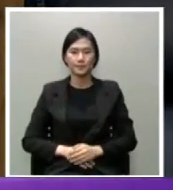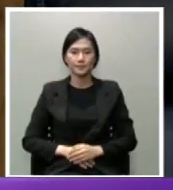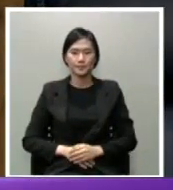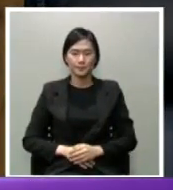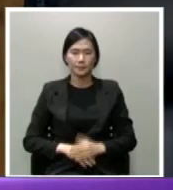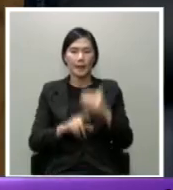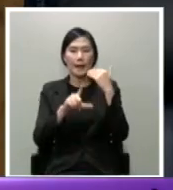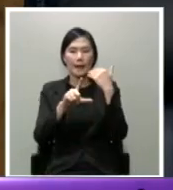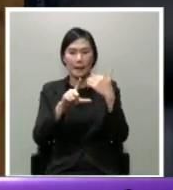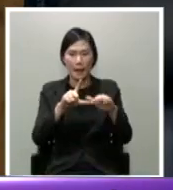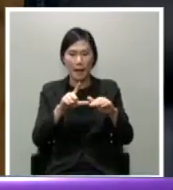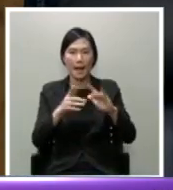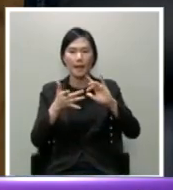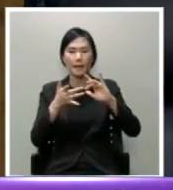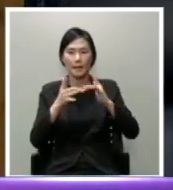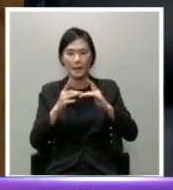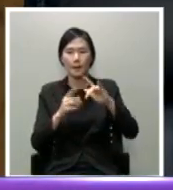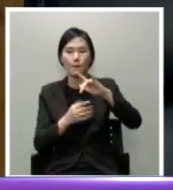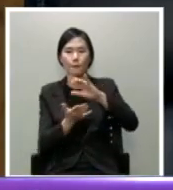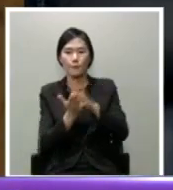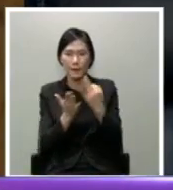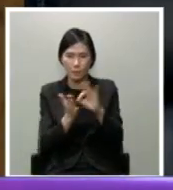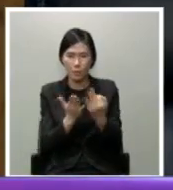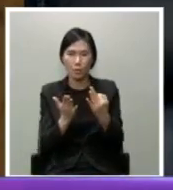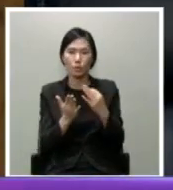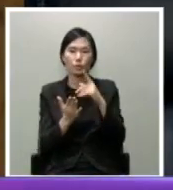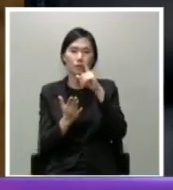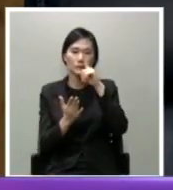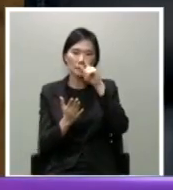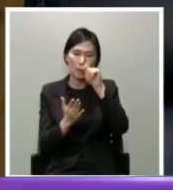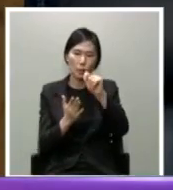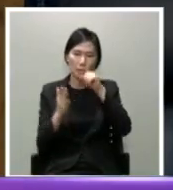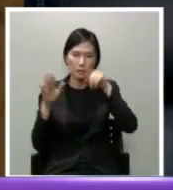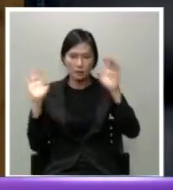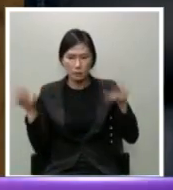ไลน์โซเชียลมีเดียก็ลงอย่างเช่นในหน้านี้ครับ